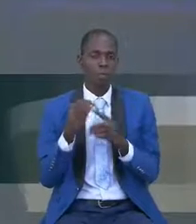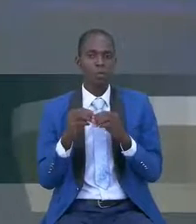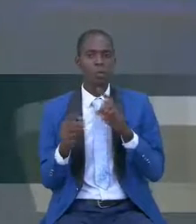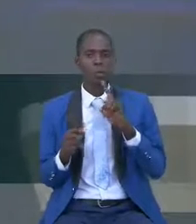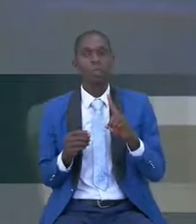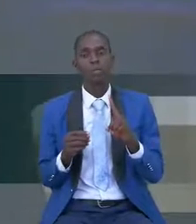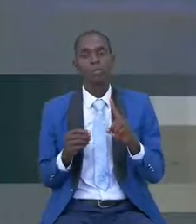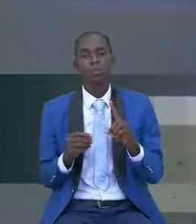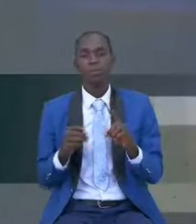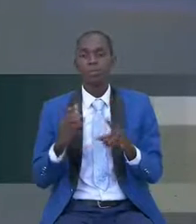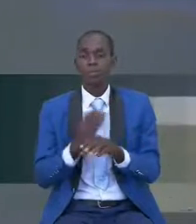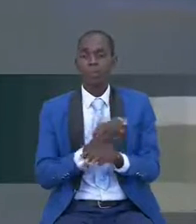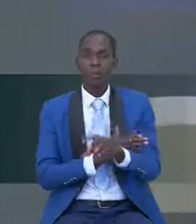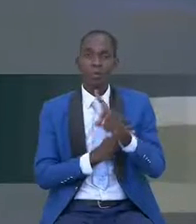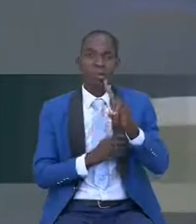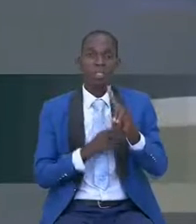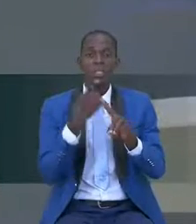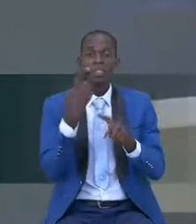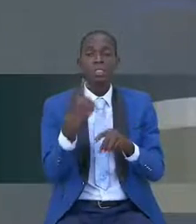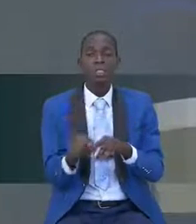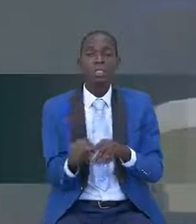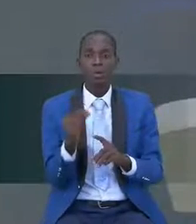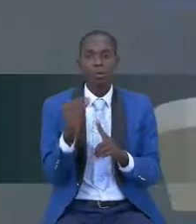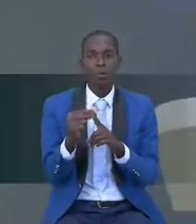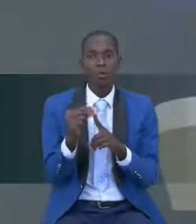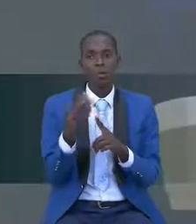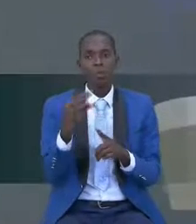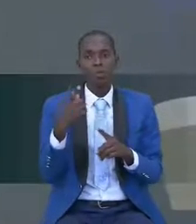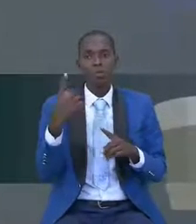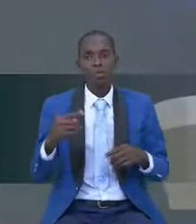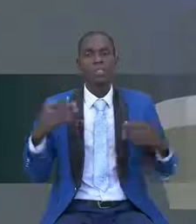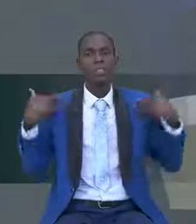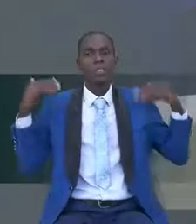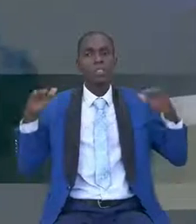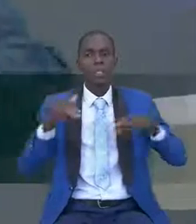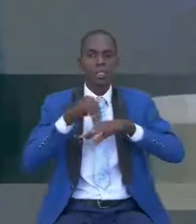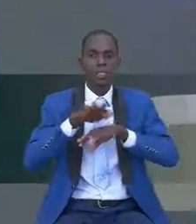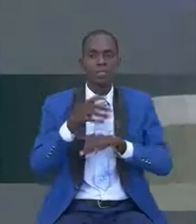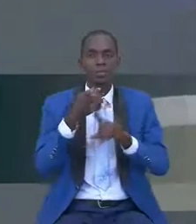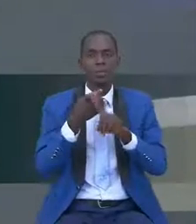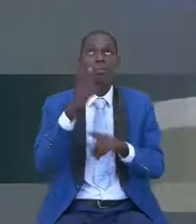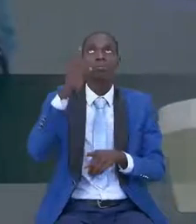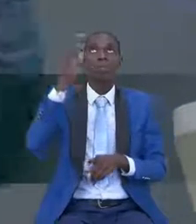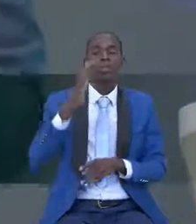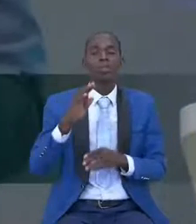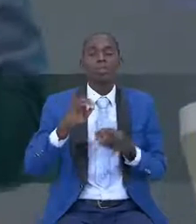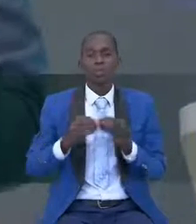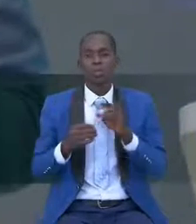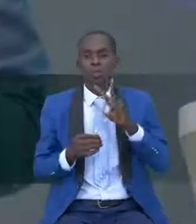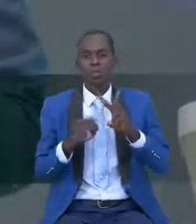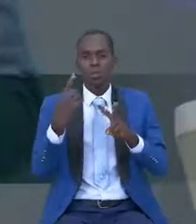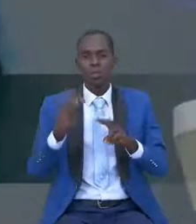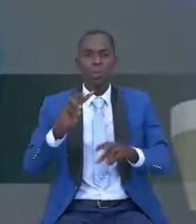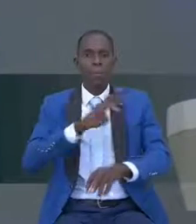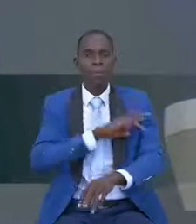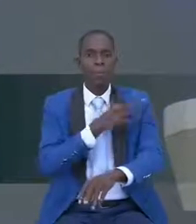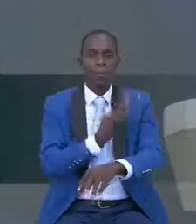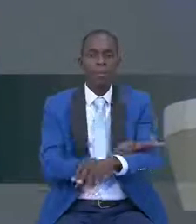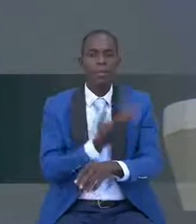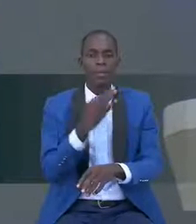le message de l'ange envoyé de Dieu. Deuxième élément, la force